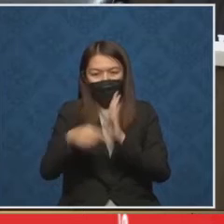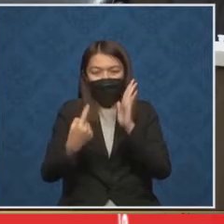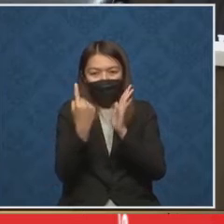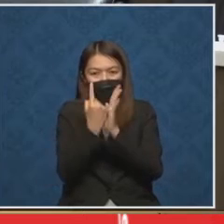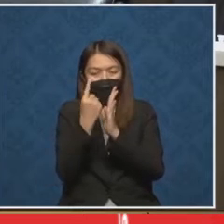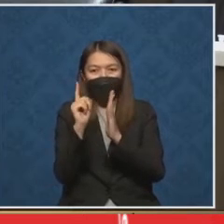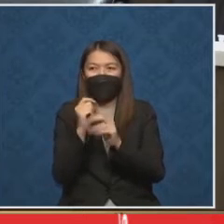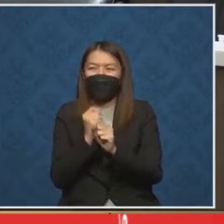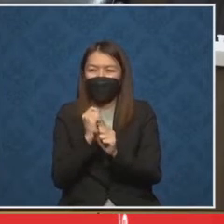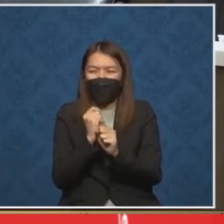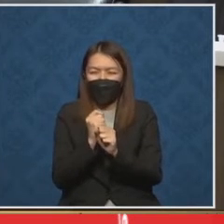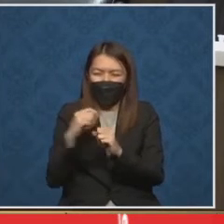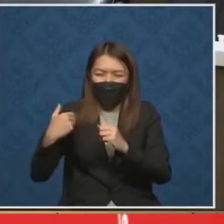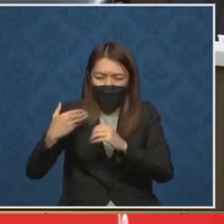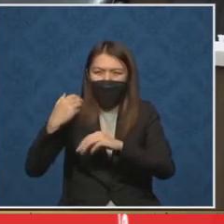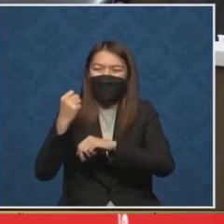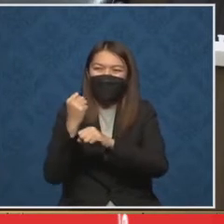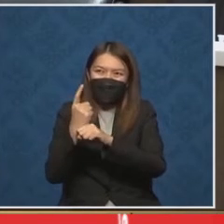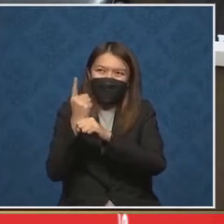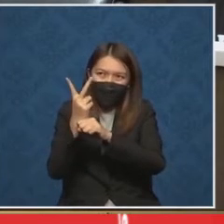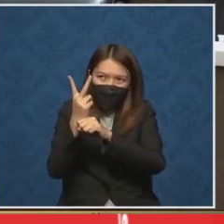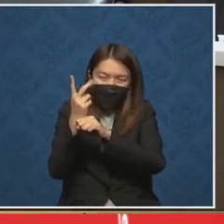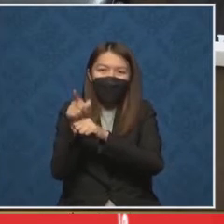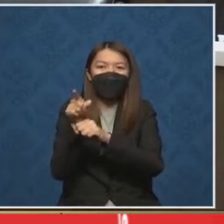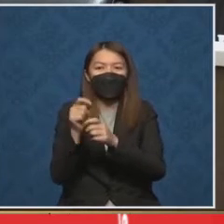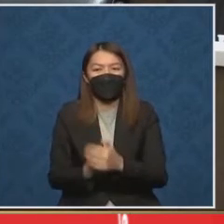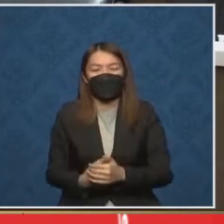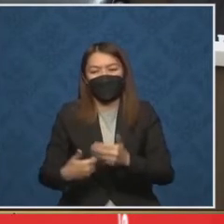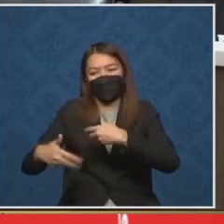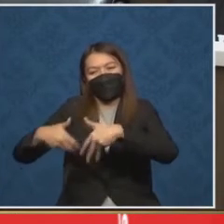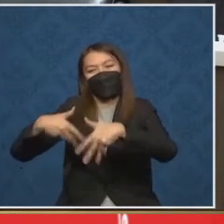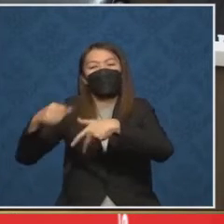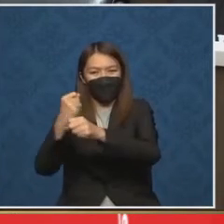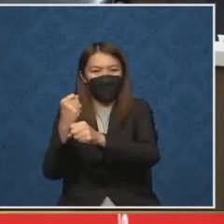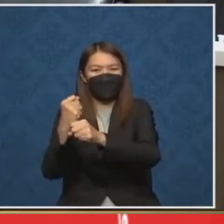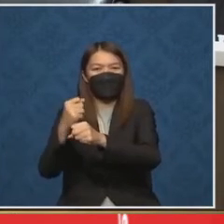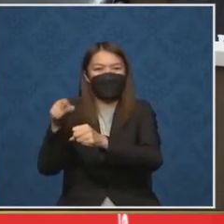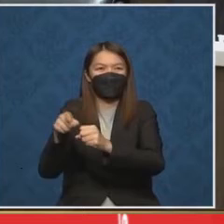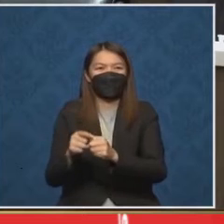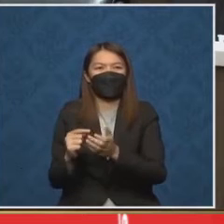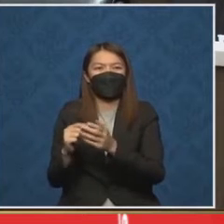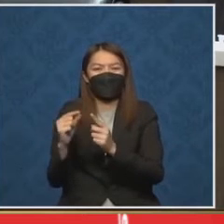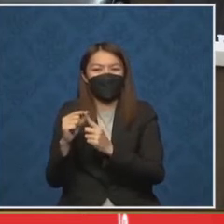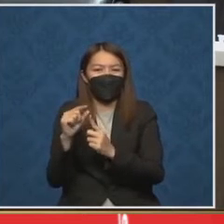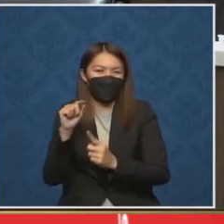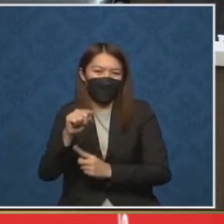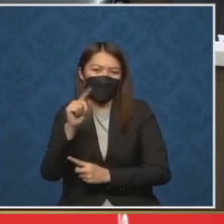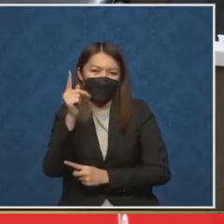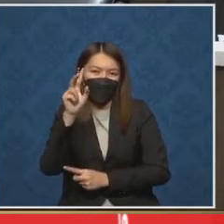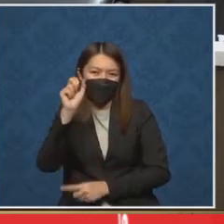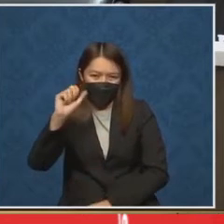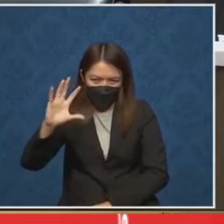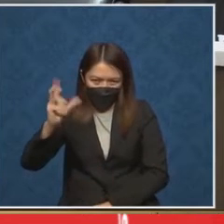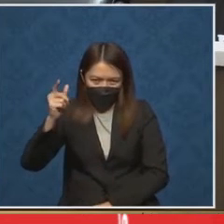ได้นี่ปีครึ่งซึ่ง2ปีมันก็เหมือนที่คณะภาคประชาชนก็ทำมาน่ะคำสั่งคสช.ผมบอกเลยนะครับ